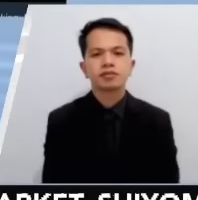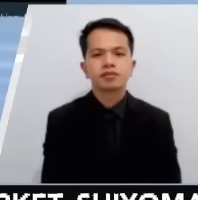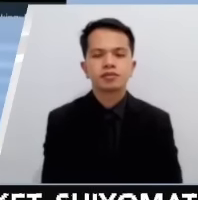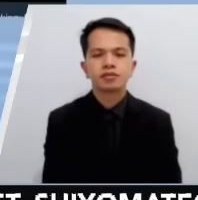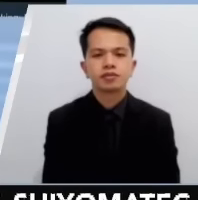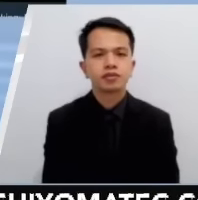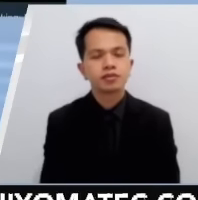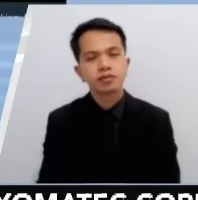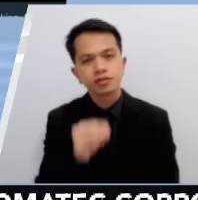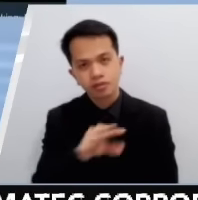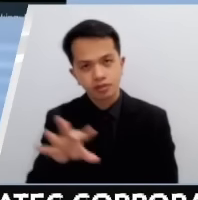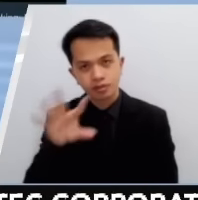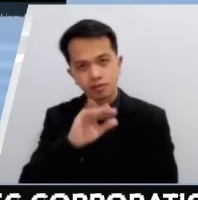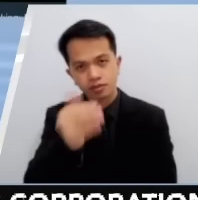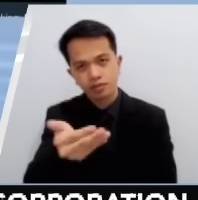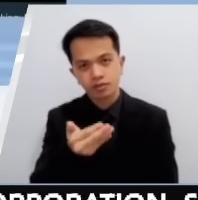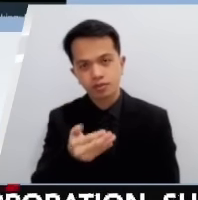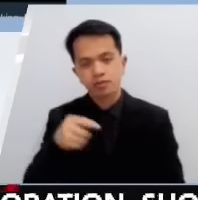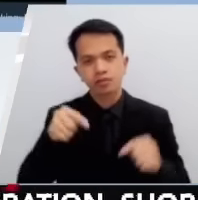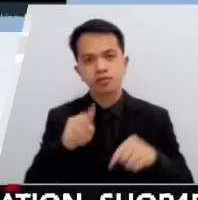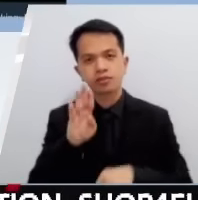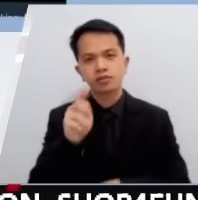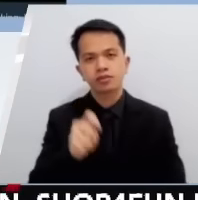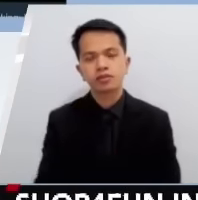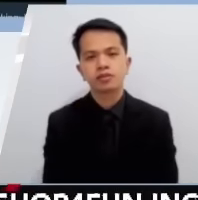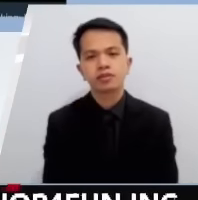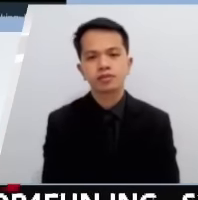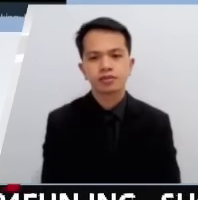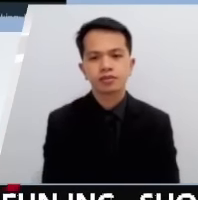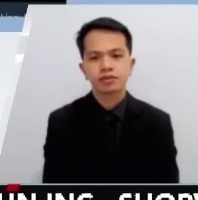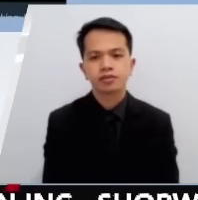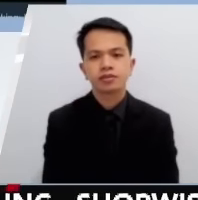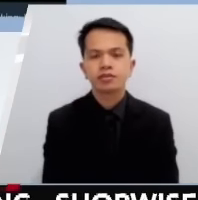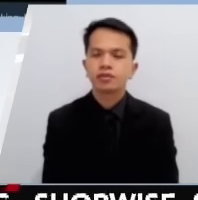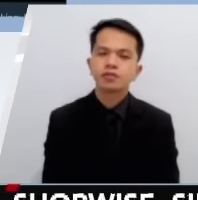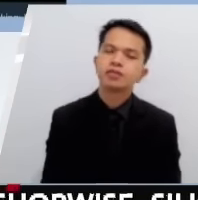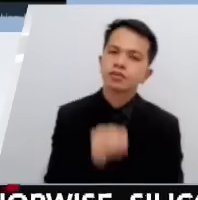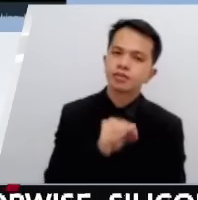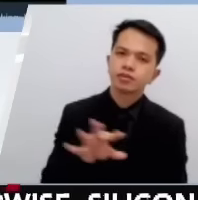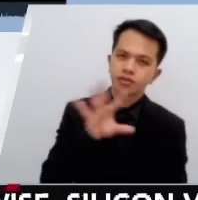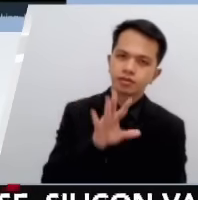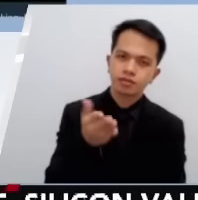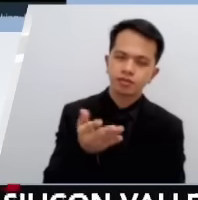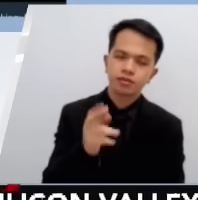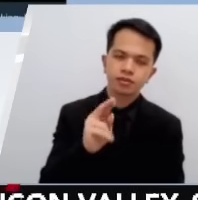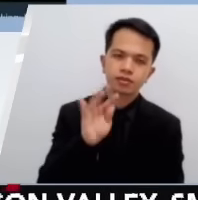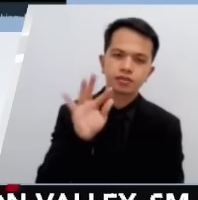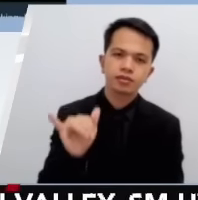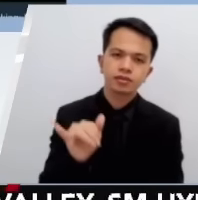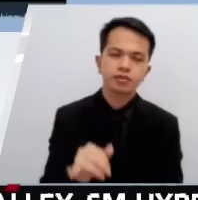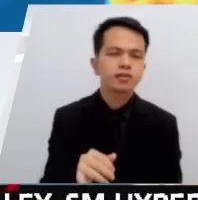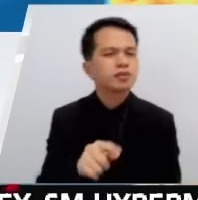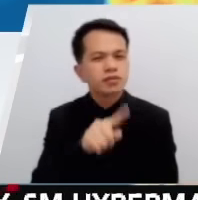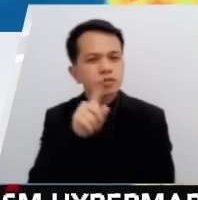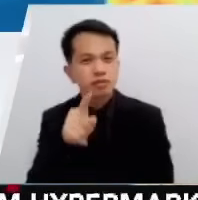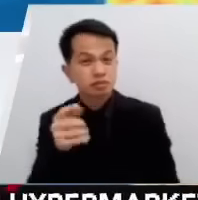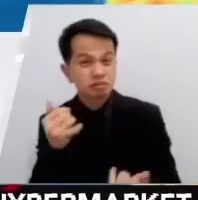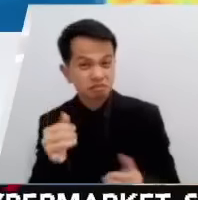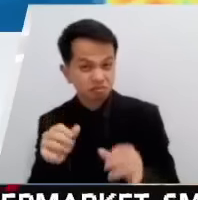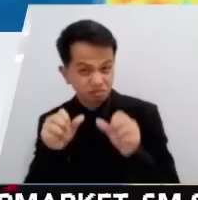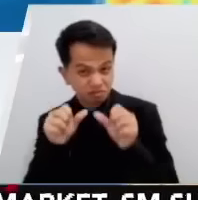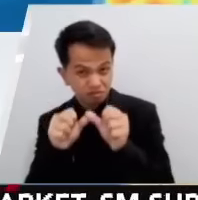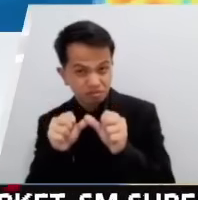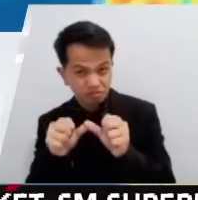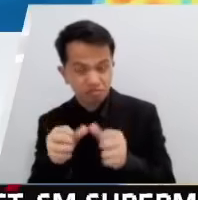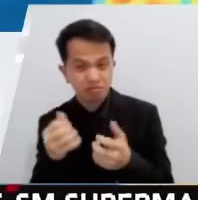umaga at welcome po ulit sa Balitanghali Magandang umaga rin po sayo sir Raffy Opo napanatili ba ng bagong Mars yung mabagal ng